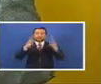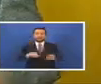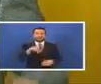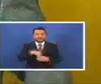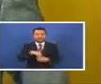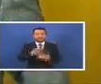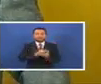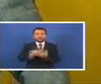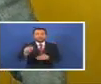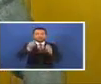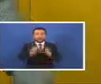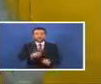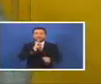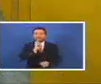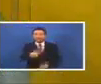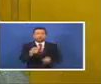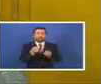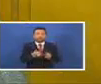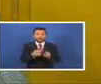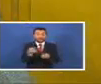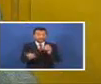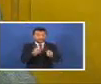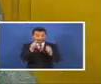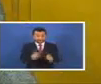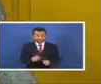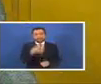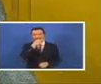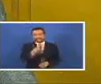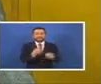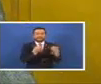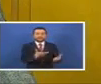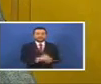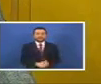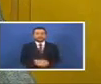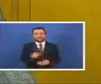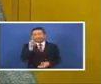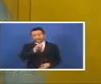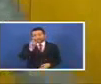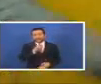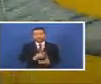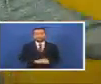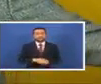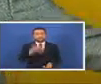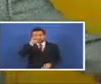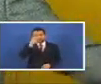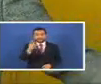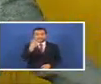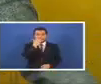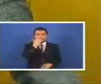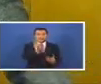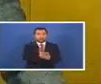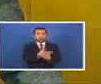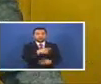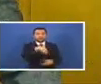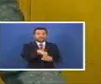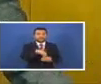alabilmesine, bütün yaptırımları uygulayabilmesine alan açılırdı. Oysa sadece bekleyen dosyalar